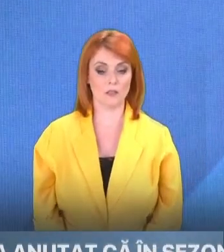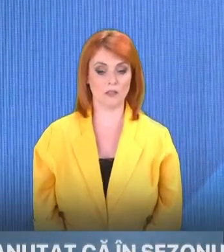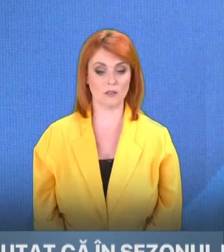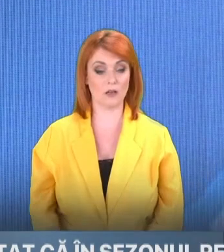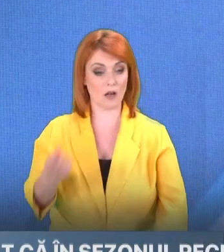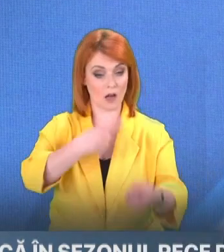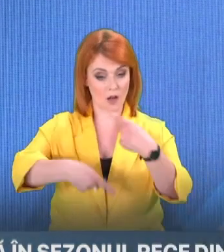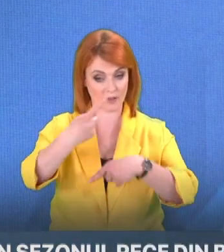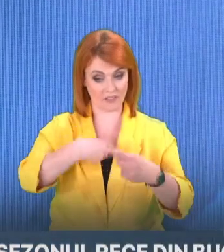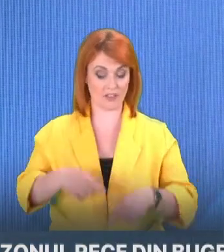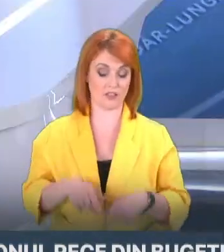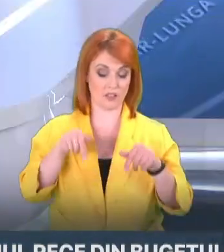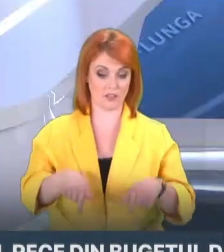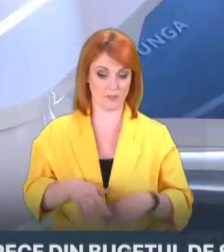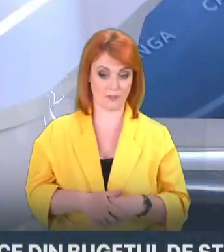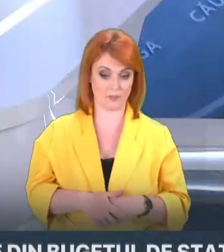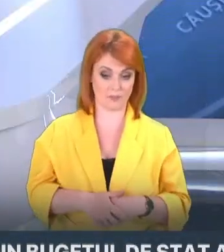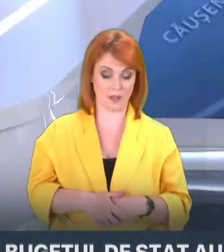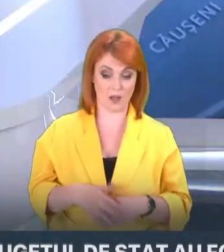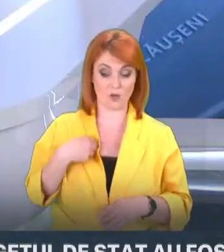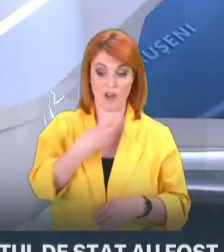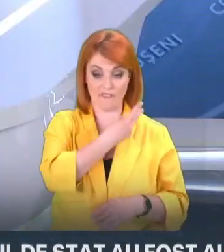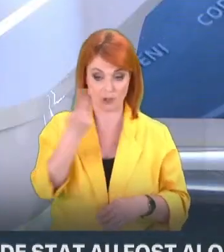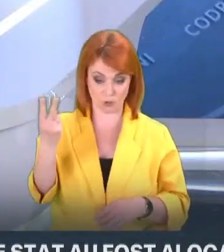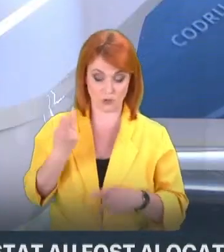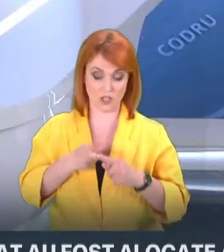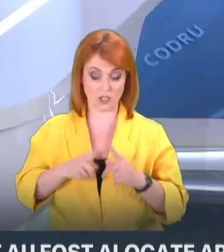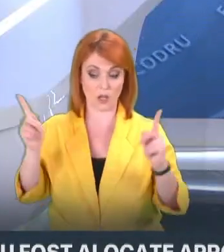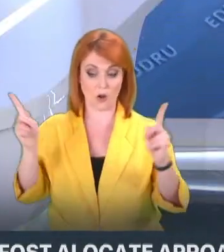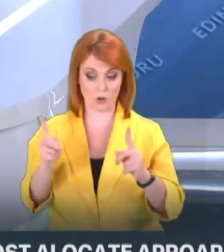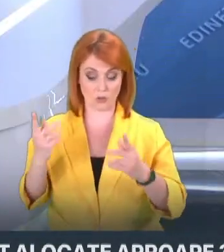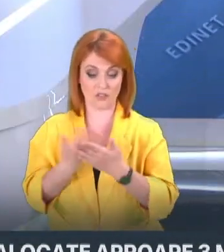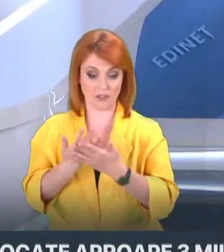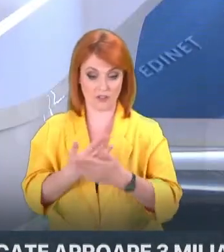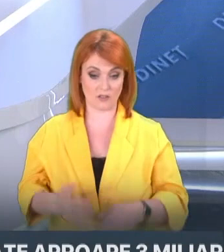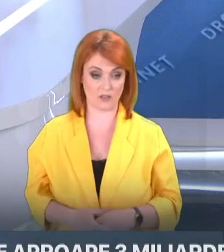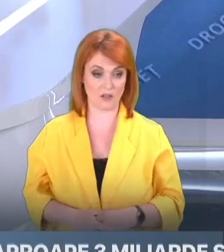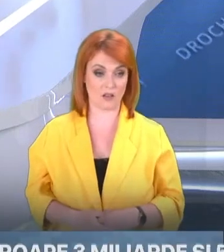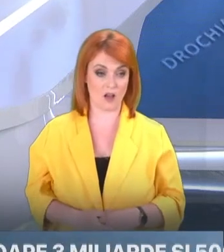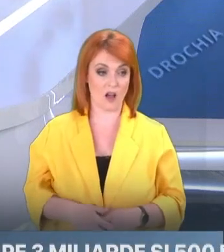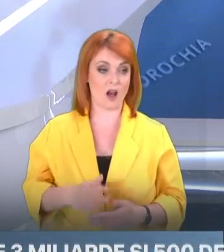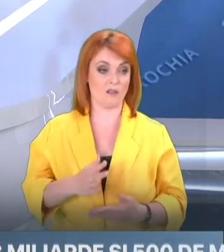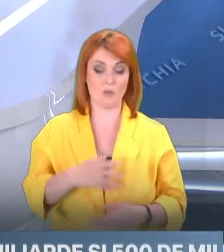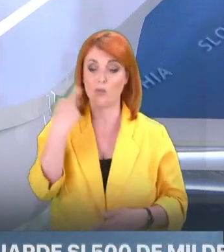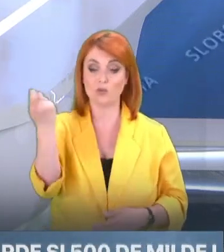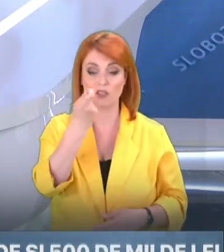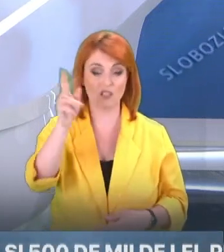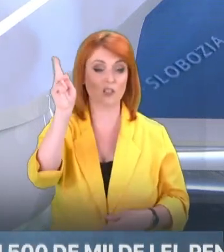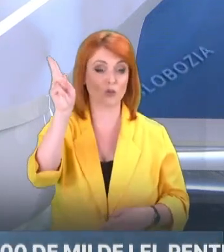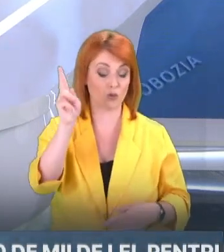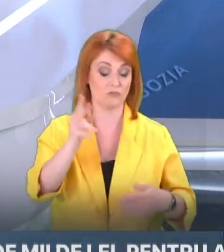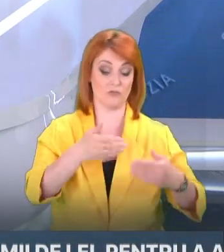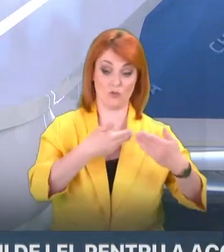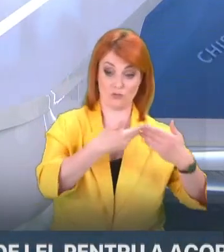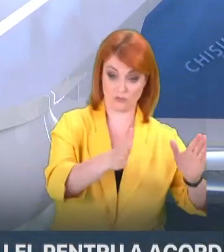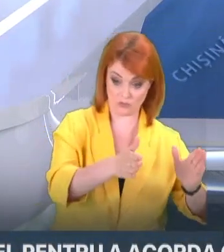Am revenit în studio. Doamna Vrabie, așa cum am văzut și din reportaj, avem o rată de un sfert doar din cursanți care se